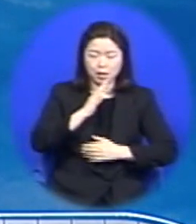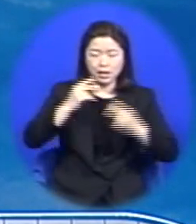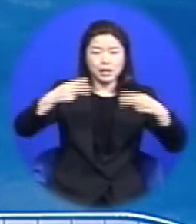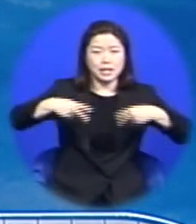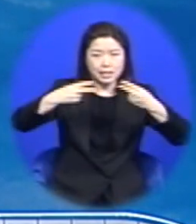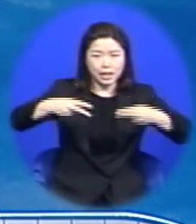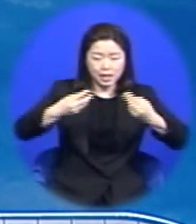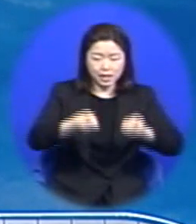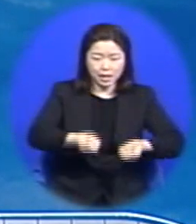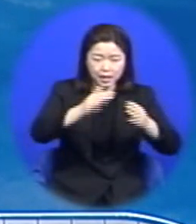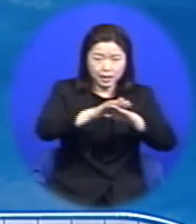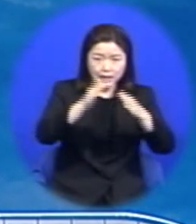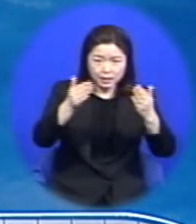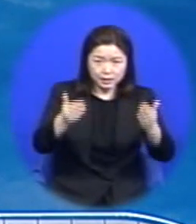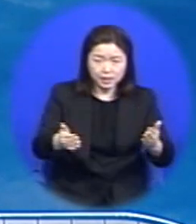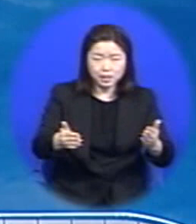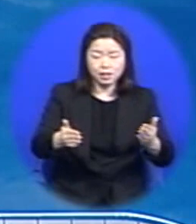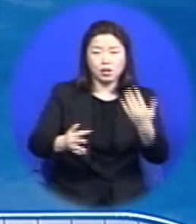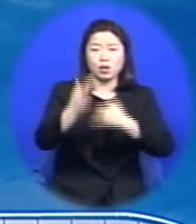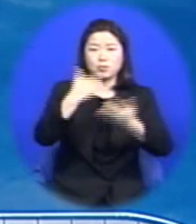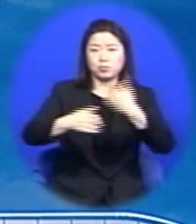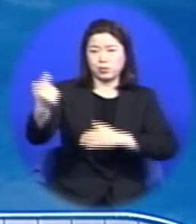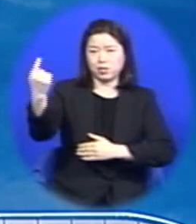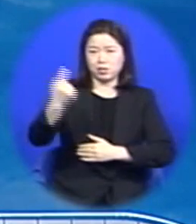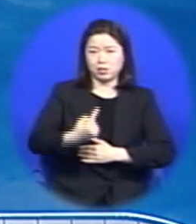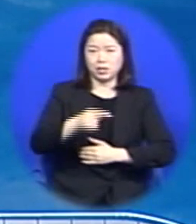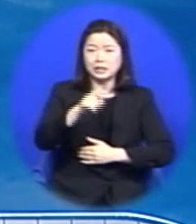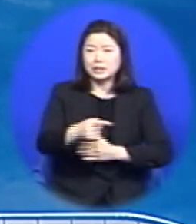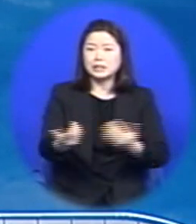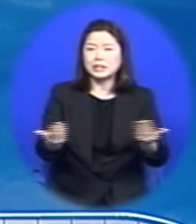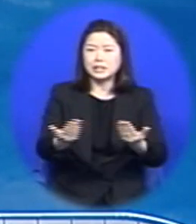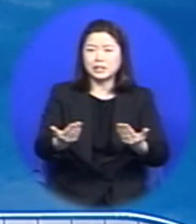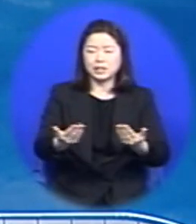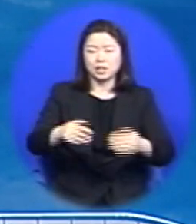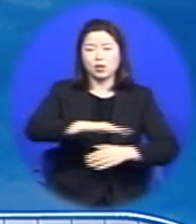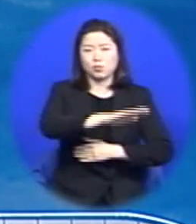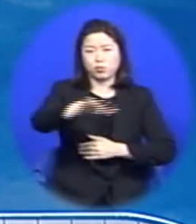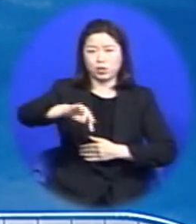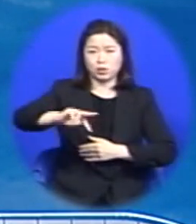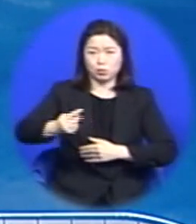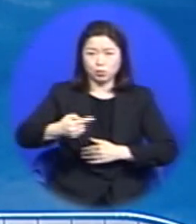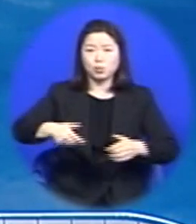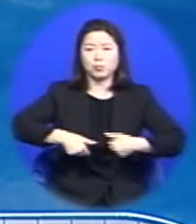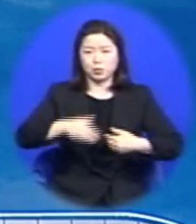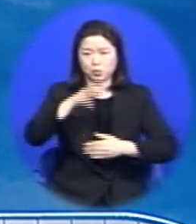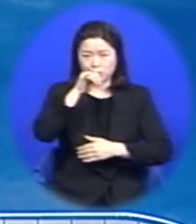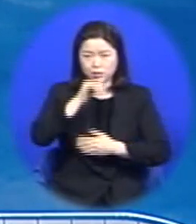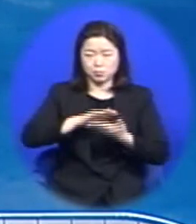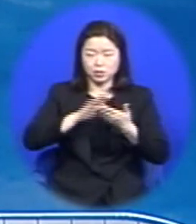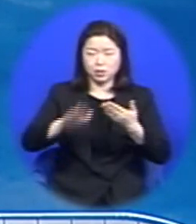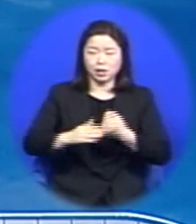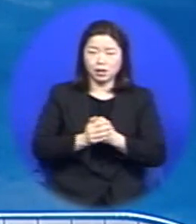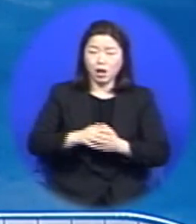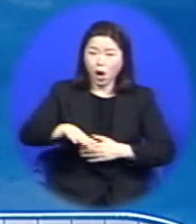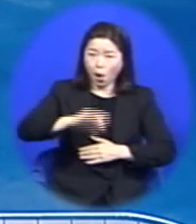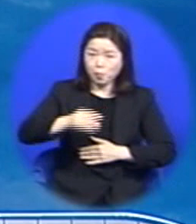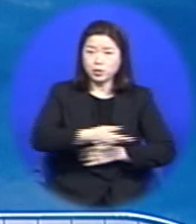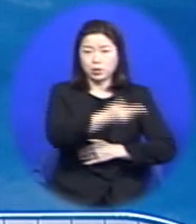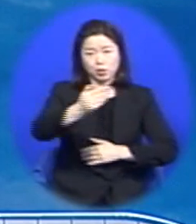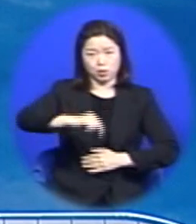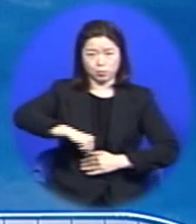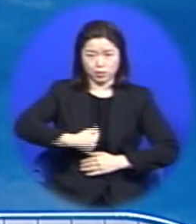엘리야의 제단에 불이 내려오는 바로 그 일이 우리에게 필요한 거죠. 여러분, 먼저 여러분